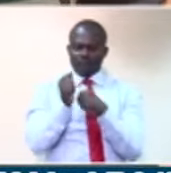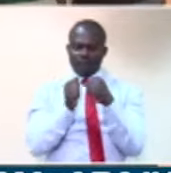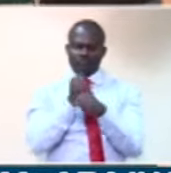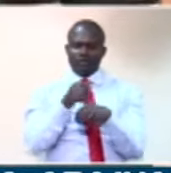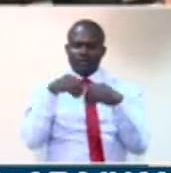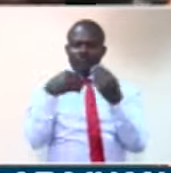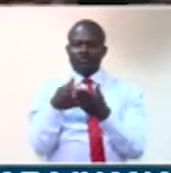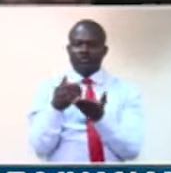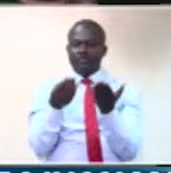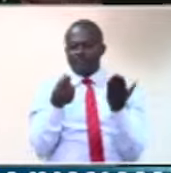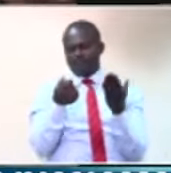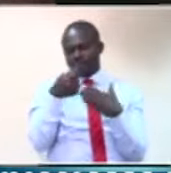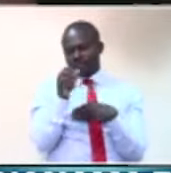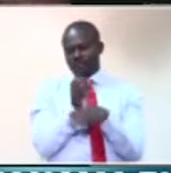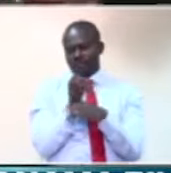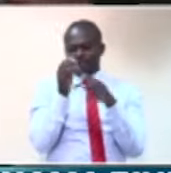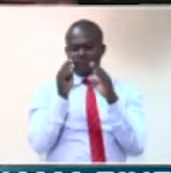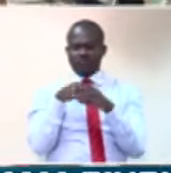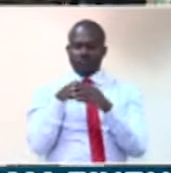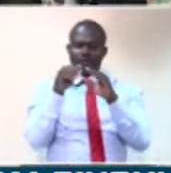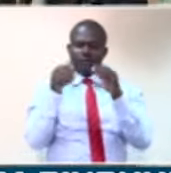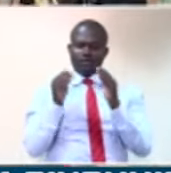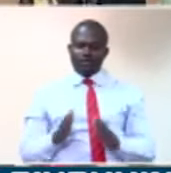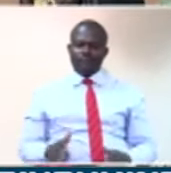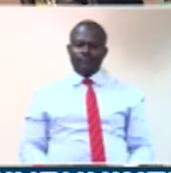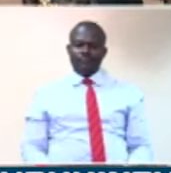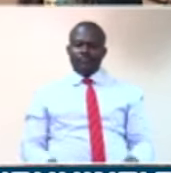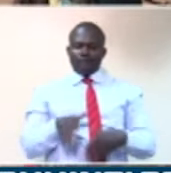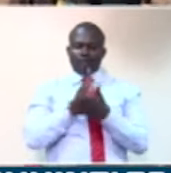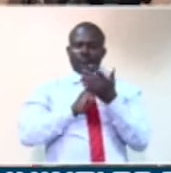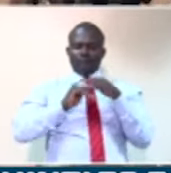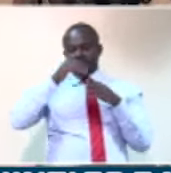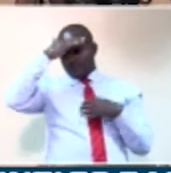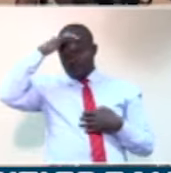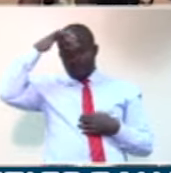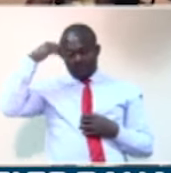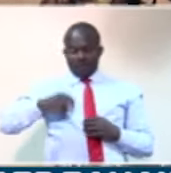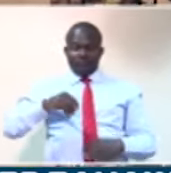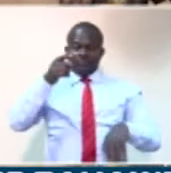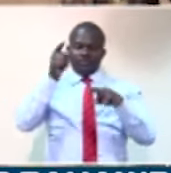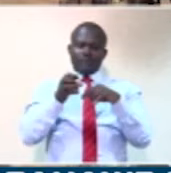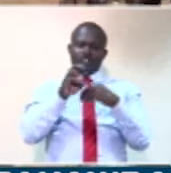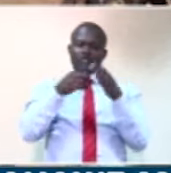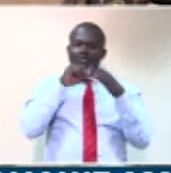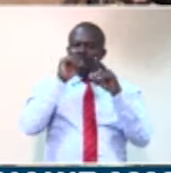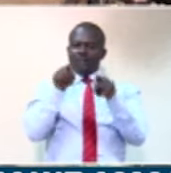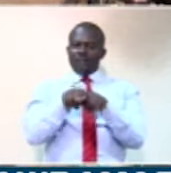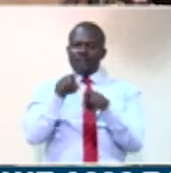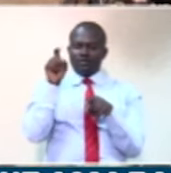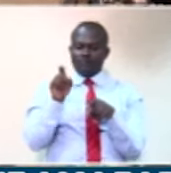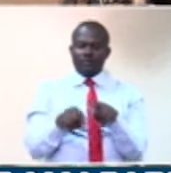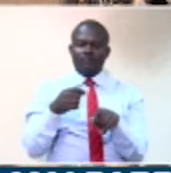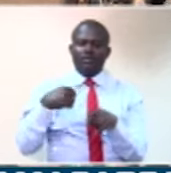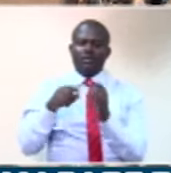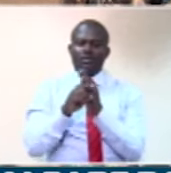gutanga agahimbazamusyi kuri aba bajyanama b'ubuhinzi. Hari aho bimugora kugera cyangwa se ntahagere nk'uko bikwiye. Akarere kacu